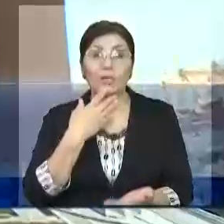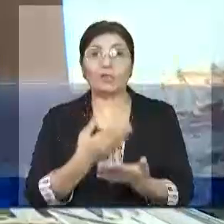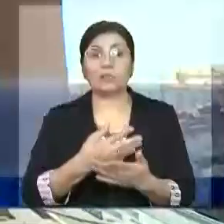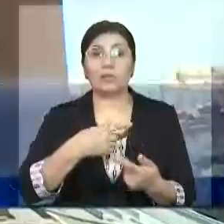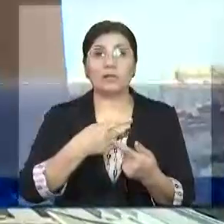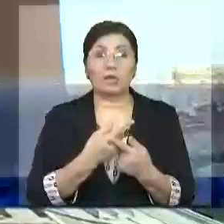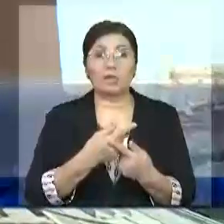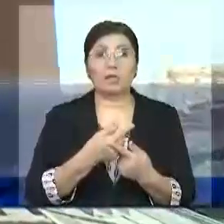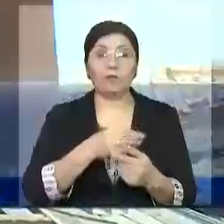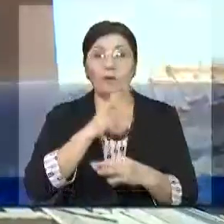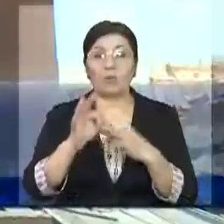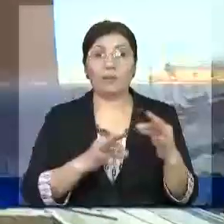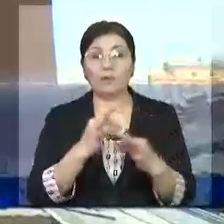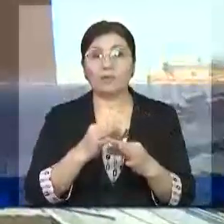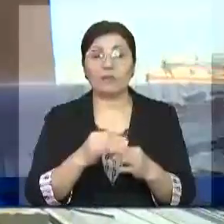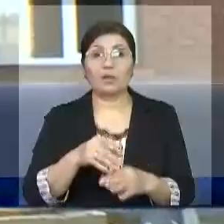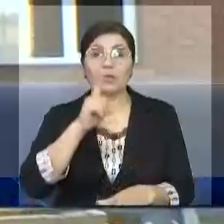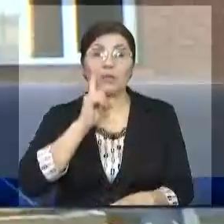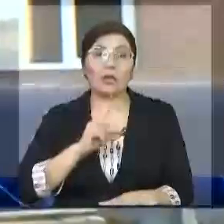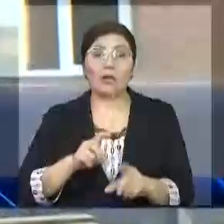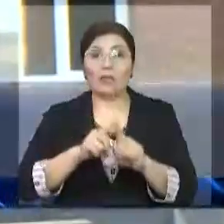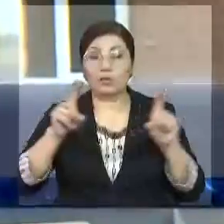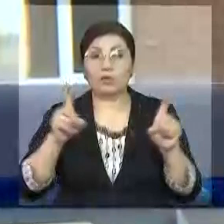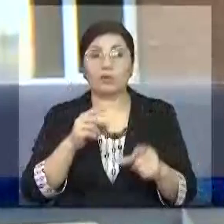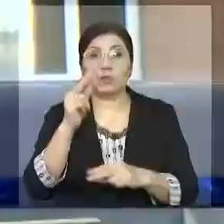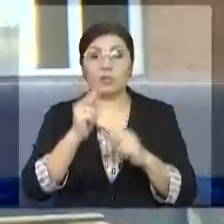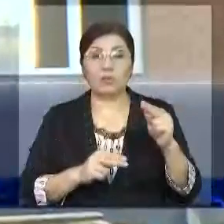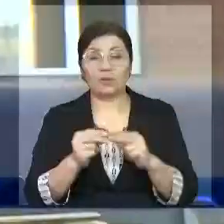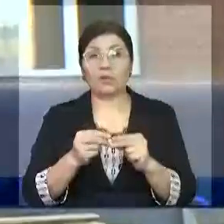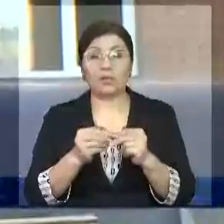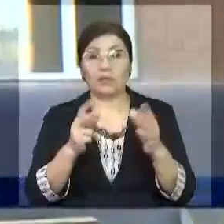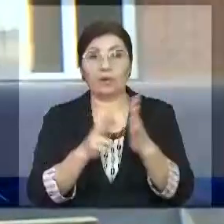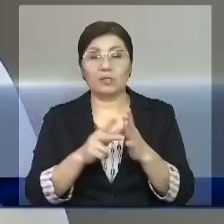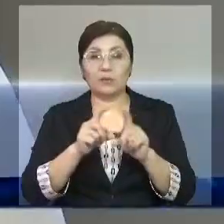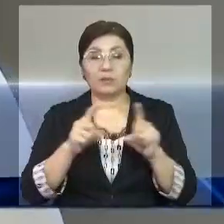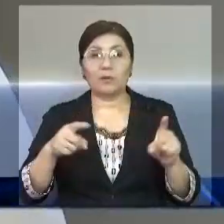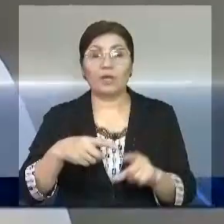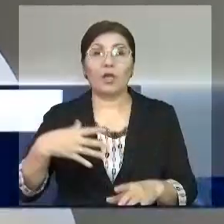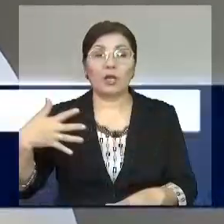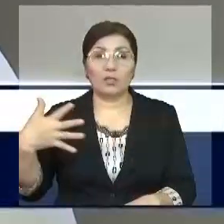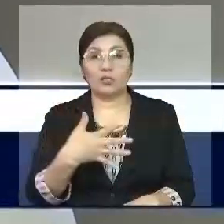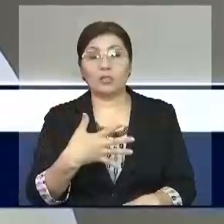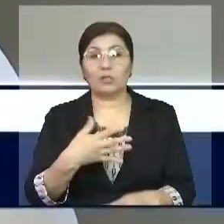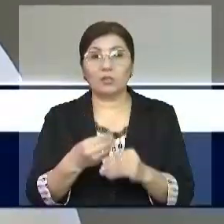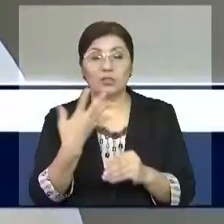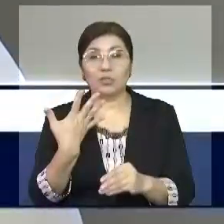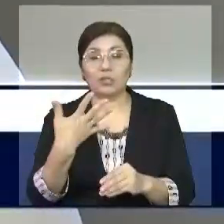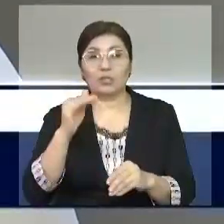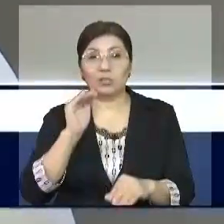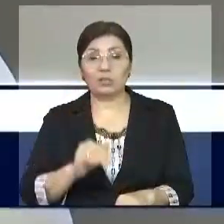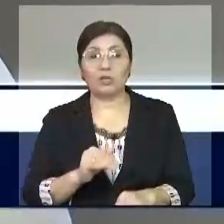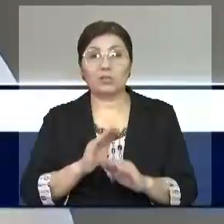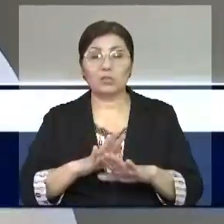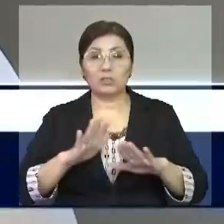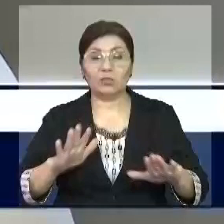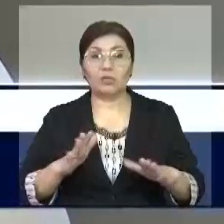школа» реализуется 18 новых школ на более 14 тысяч учебных мест. В рамках национального проекта «Комфортная школа» 13